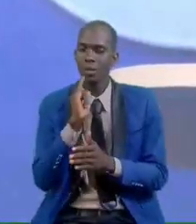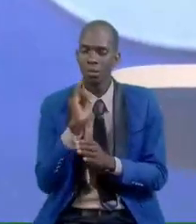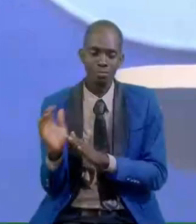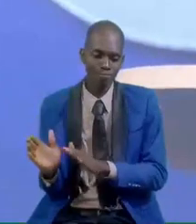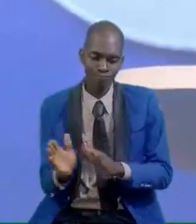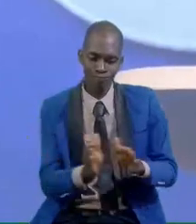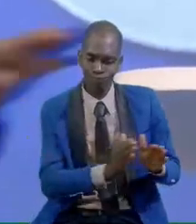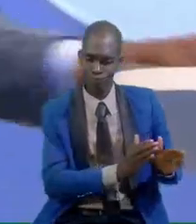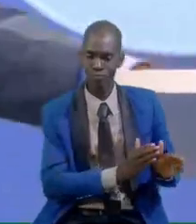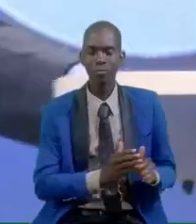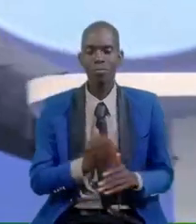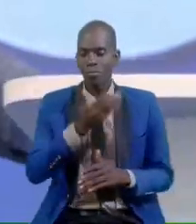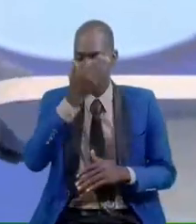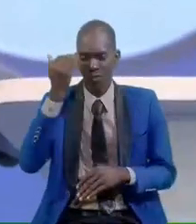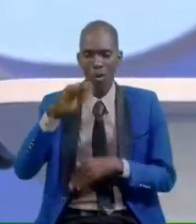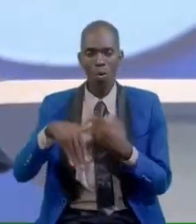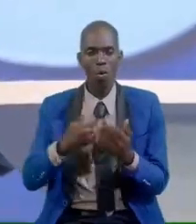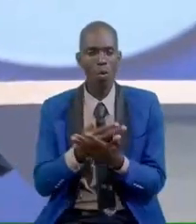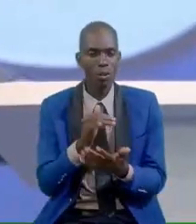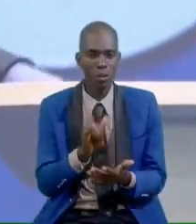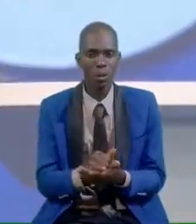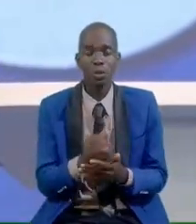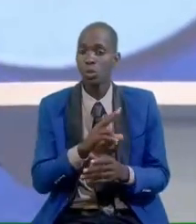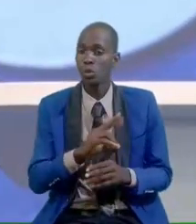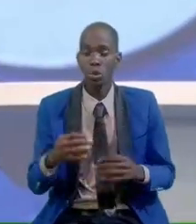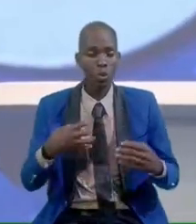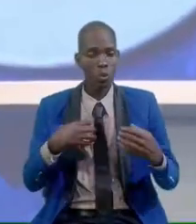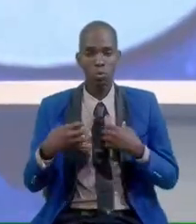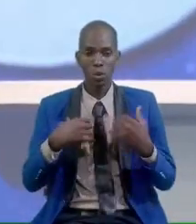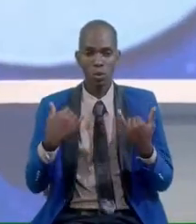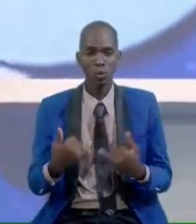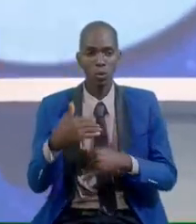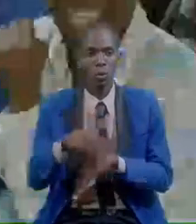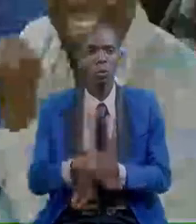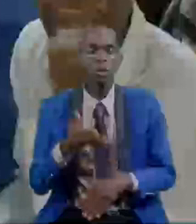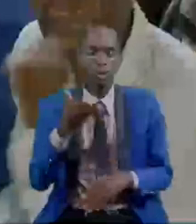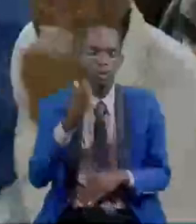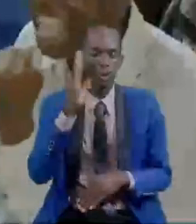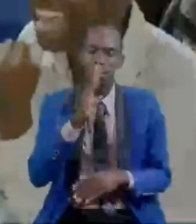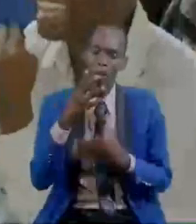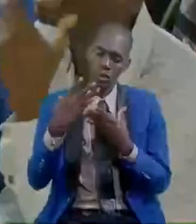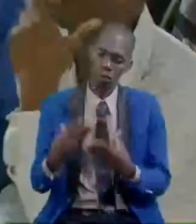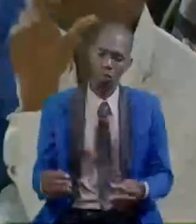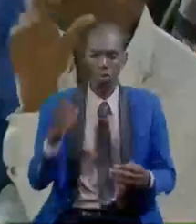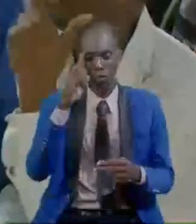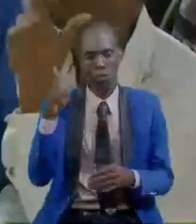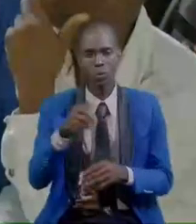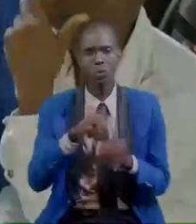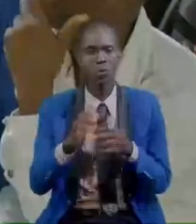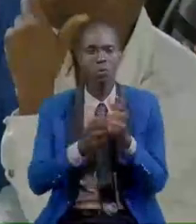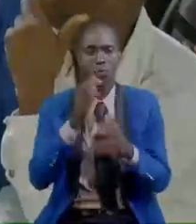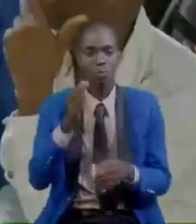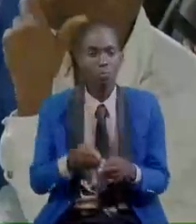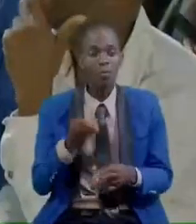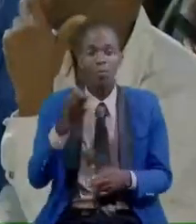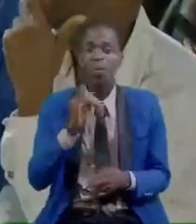cela, mettons ça de côté. Plus de plainte ce soir, il y aura la solution. Il n'y a